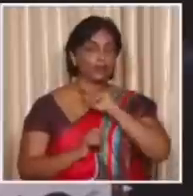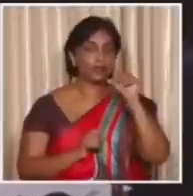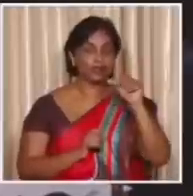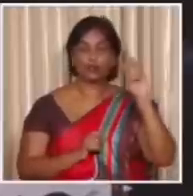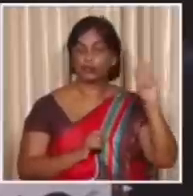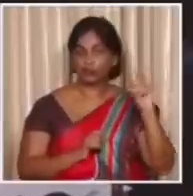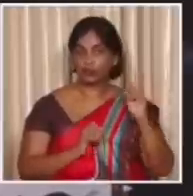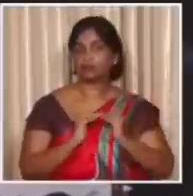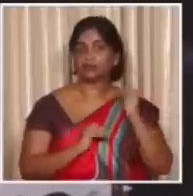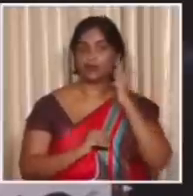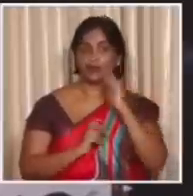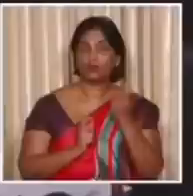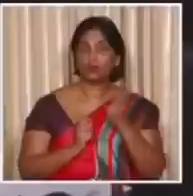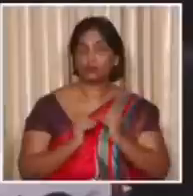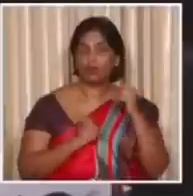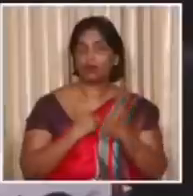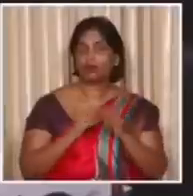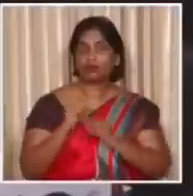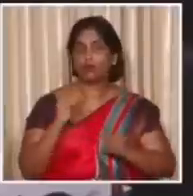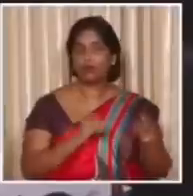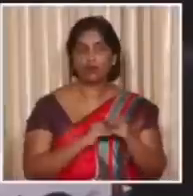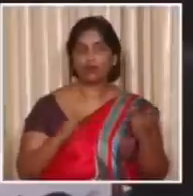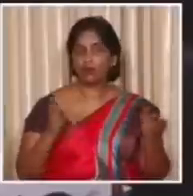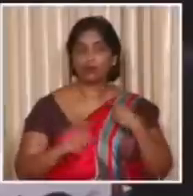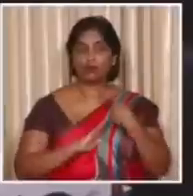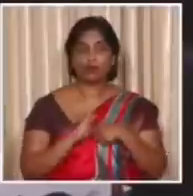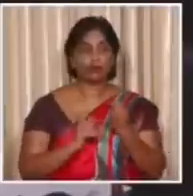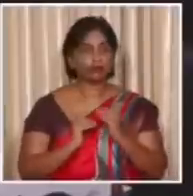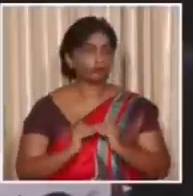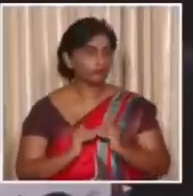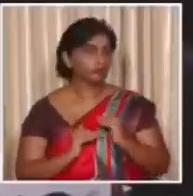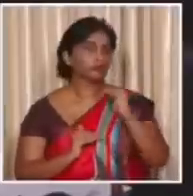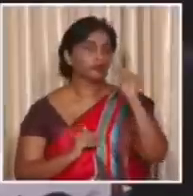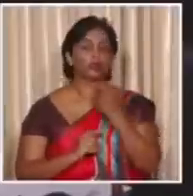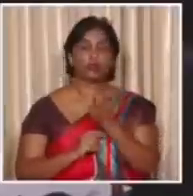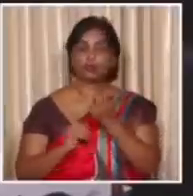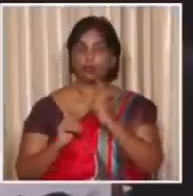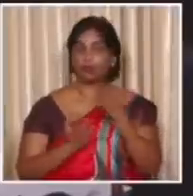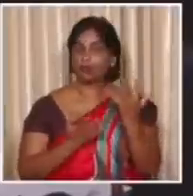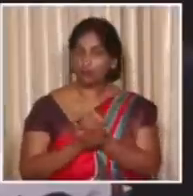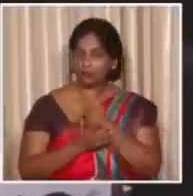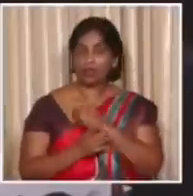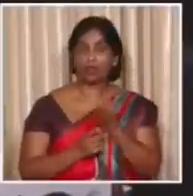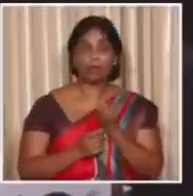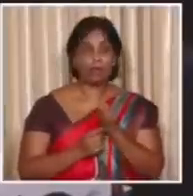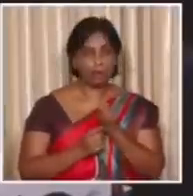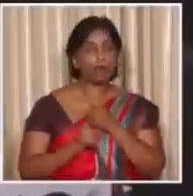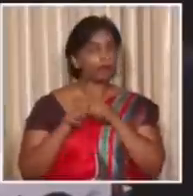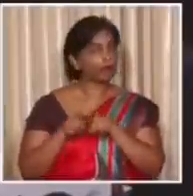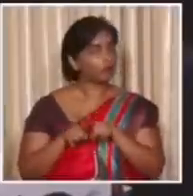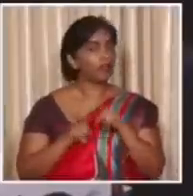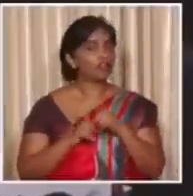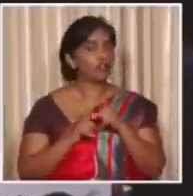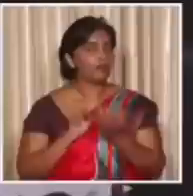සංචිත හදන්න. දැන් විදේශ සංචිත හදන උපාය මාර්ගය මොකද්ද? රටේ ආර්ථික වර්ධනය කරලා ඒ ආර්ථිකෙන් අත්පත් කරගන්නාලාද ධනෙ ඒකෙන්